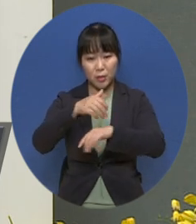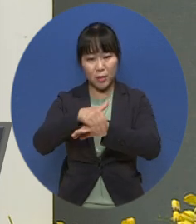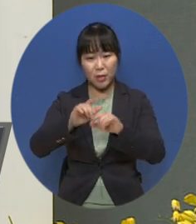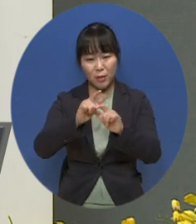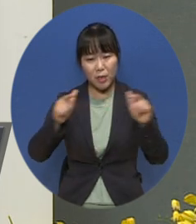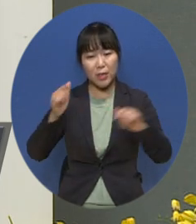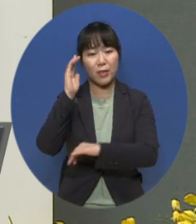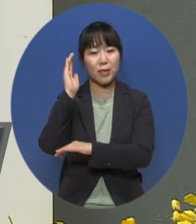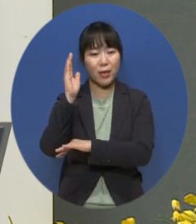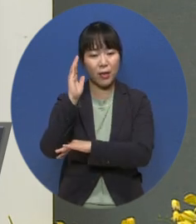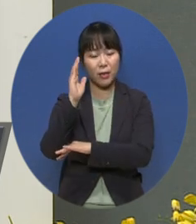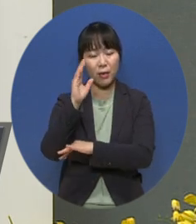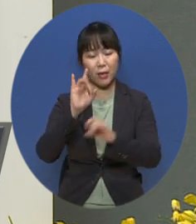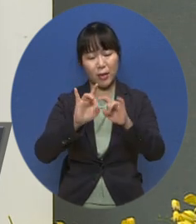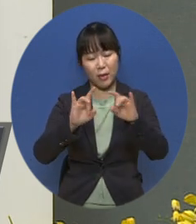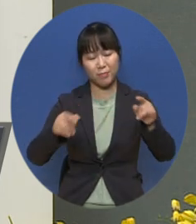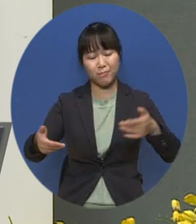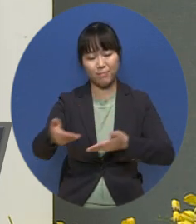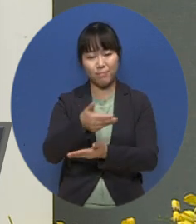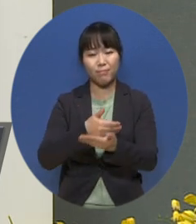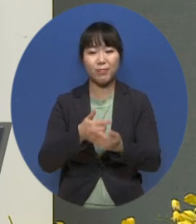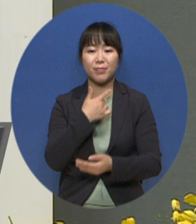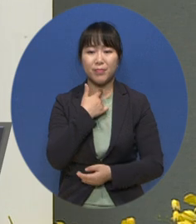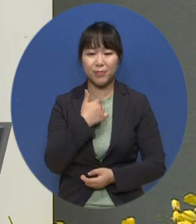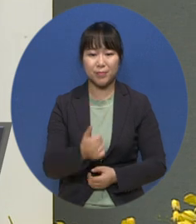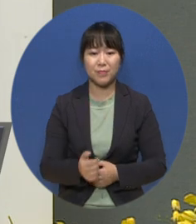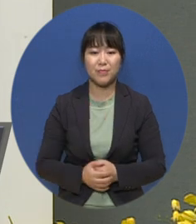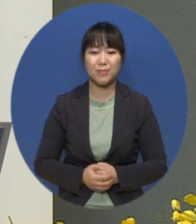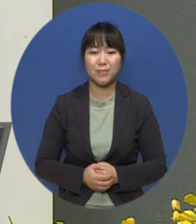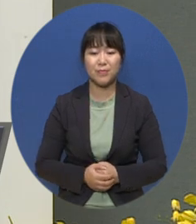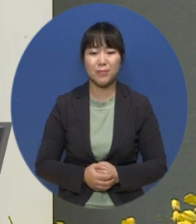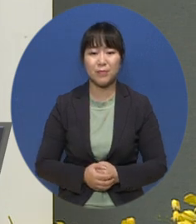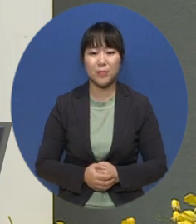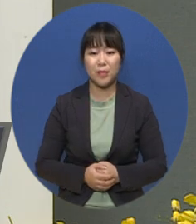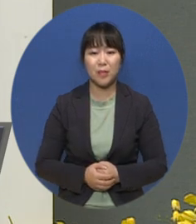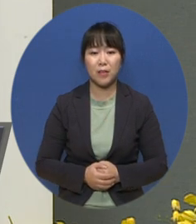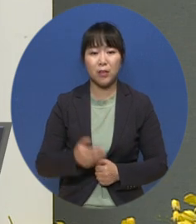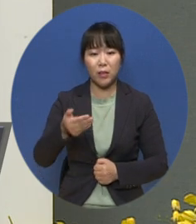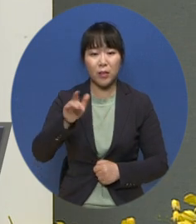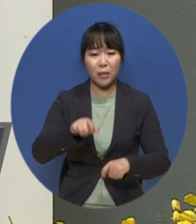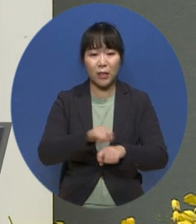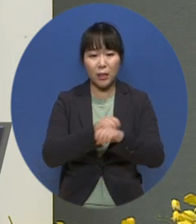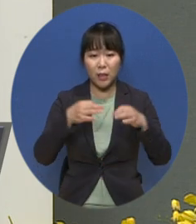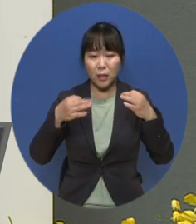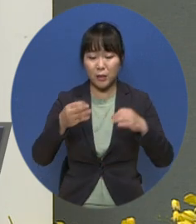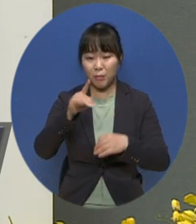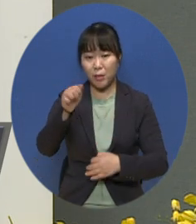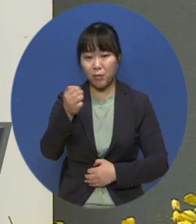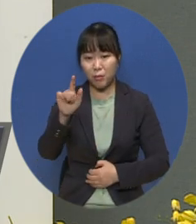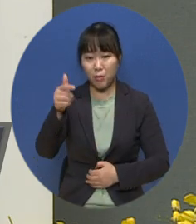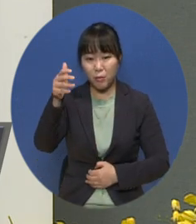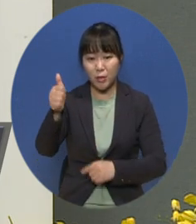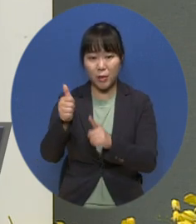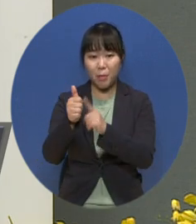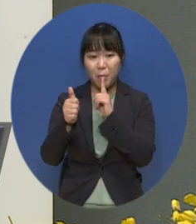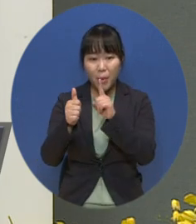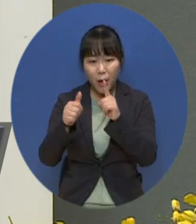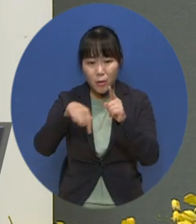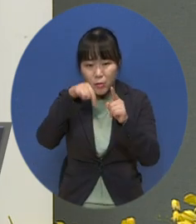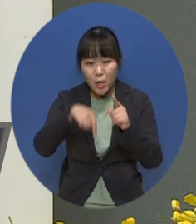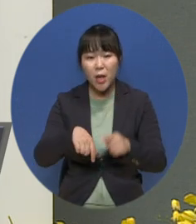이런 여러 가지 얘기를 하나 하나 에 풀어봤습니다 그런데 특히 김 나 콴 회장은 말씀 중에